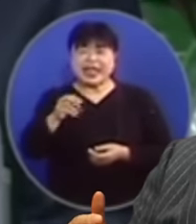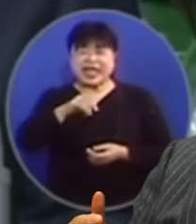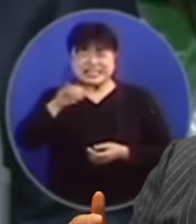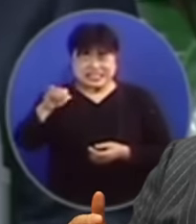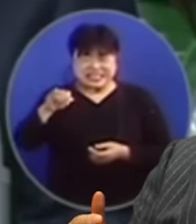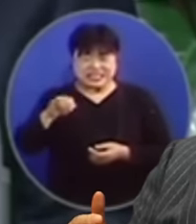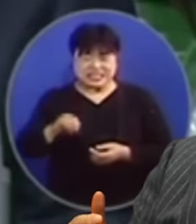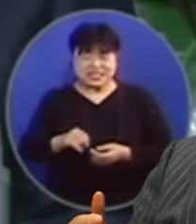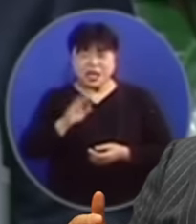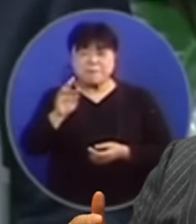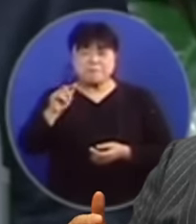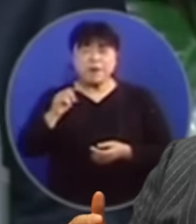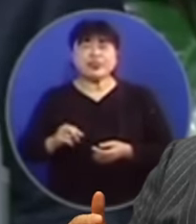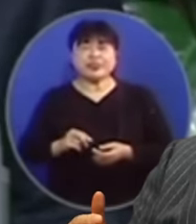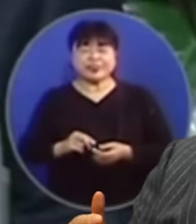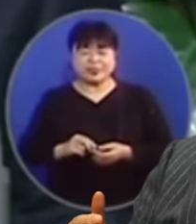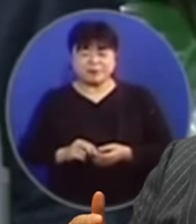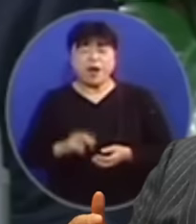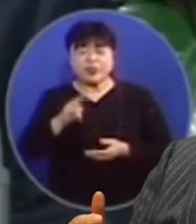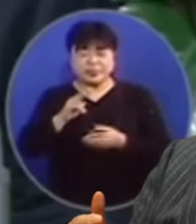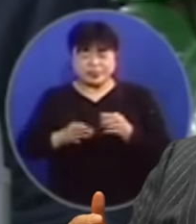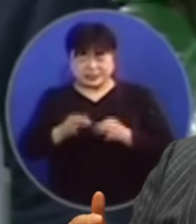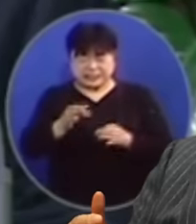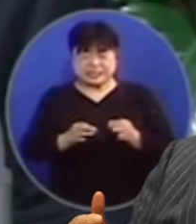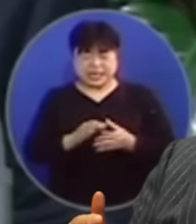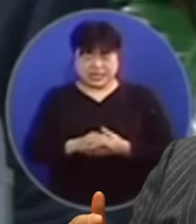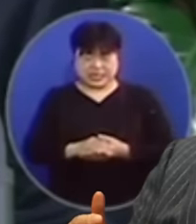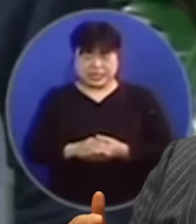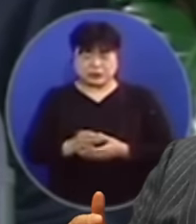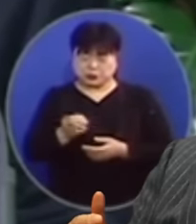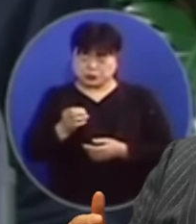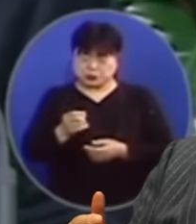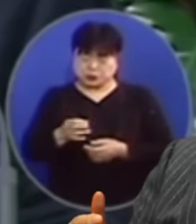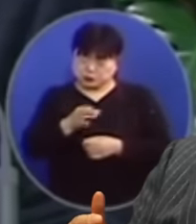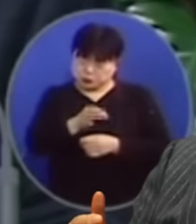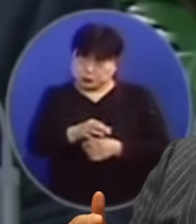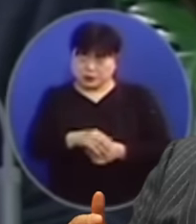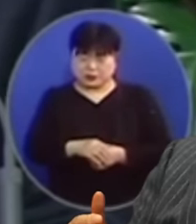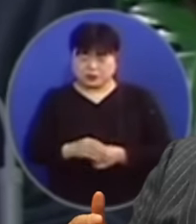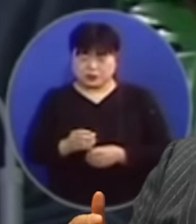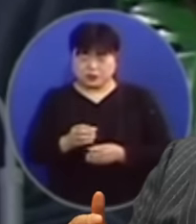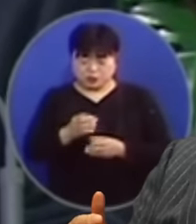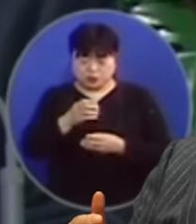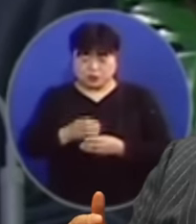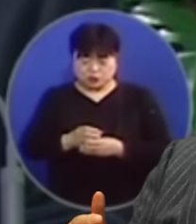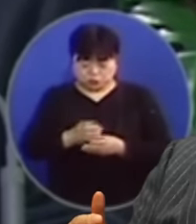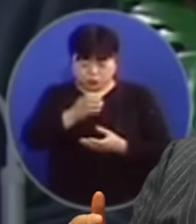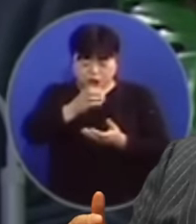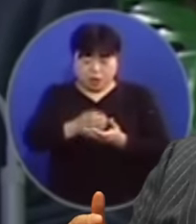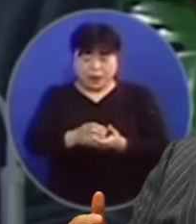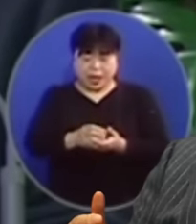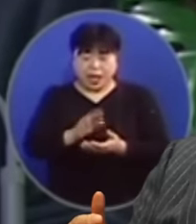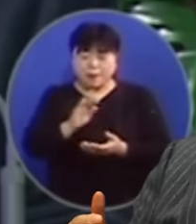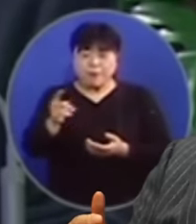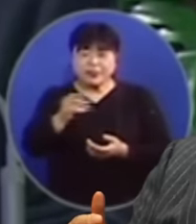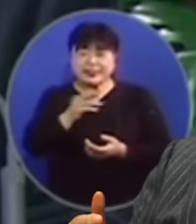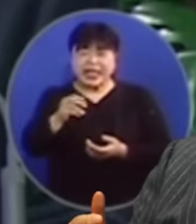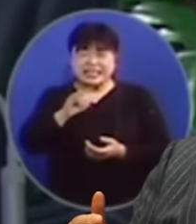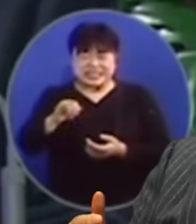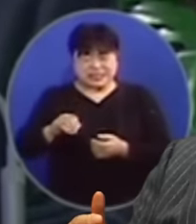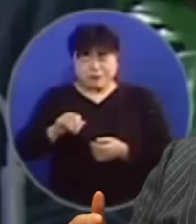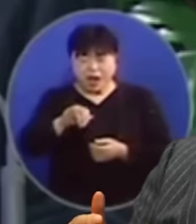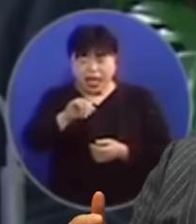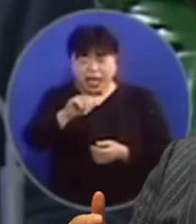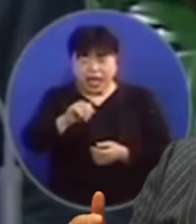뻔! 그거 다닙니다. 그러면 거기에서 돈을 좀 주면 이런 종이컵에다가 번데기를